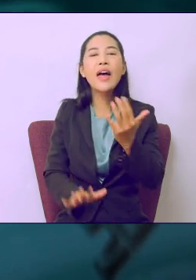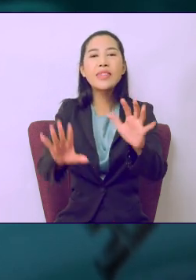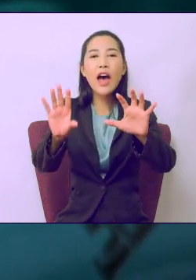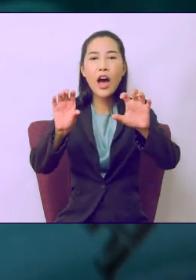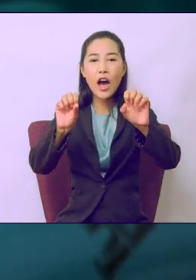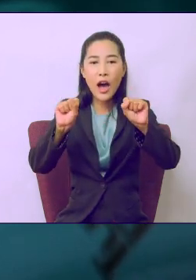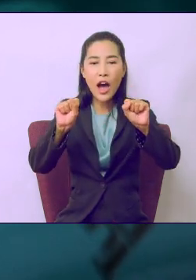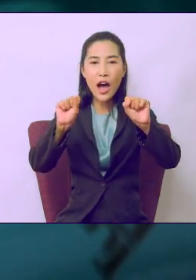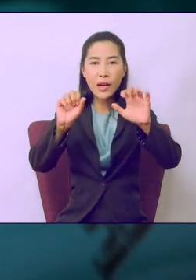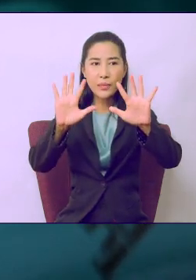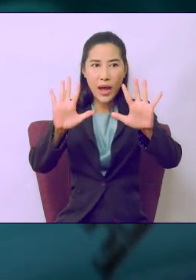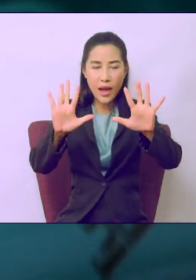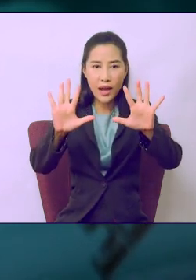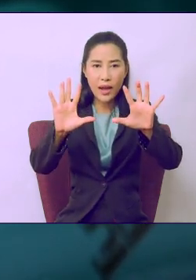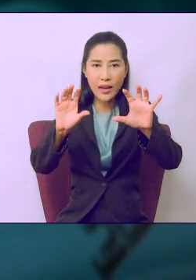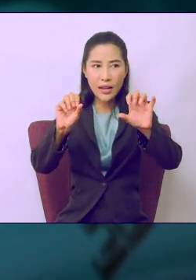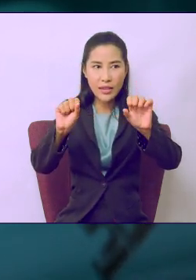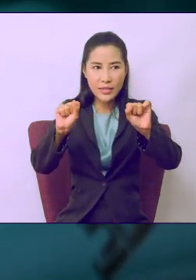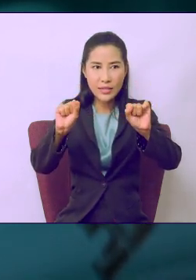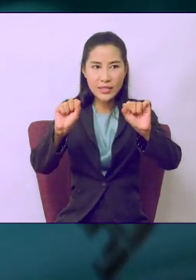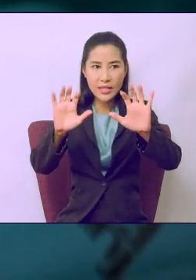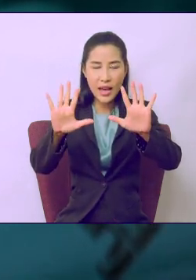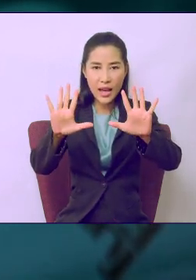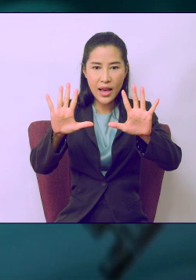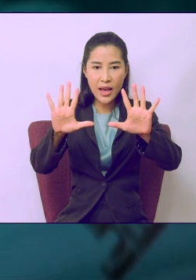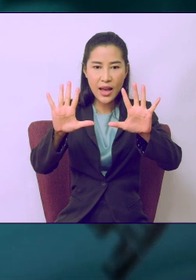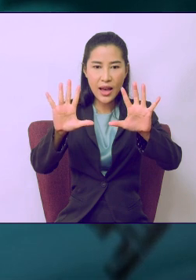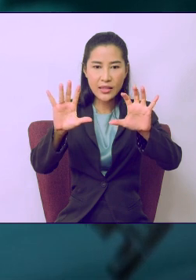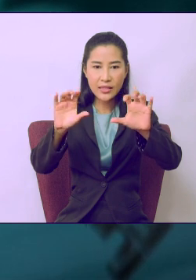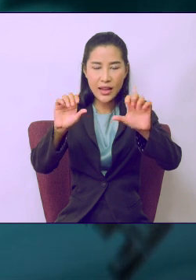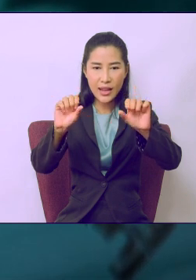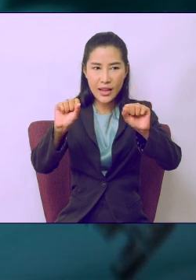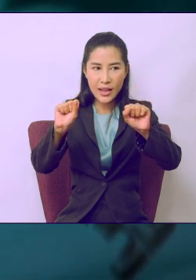สาธานาะอีก 1ครั้งครับ